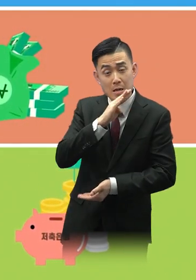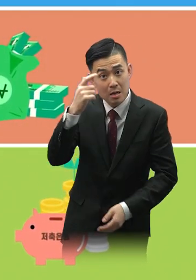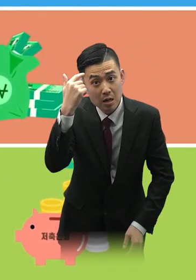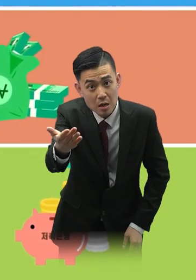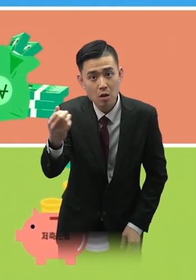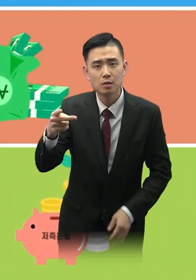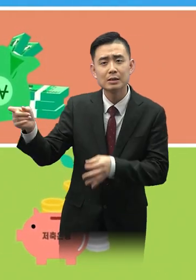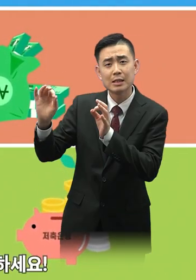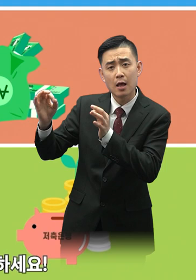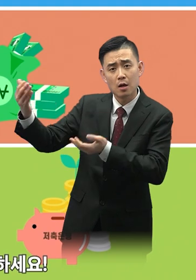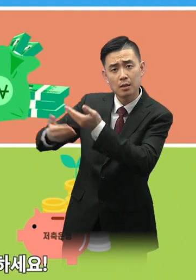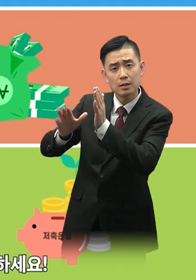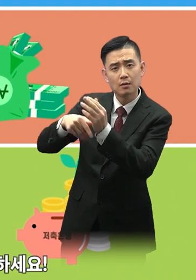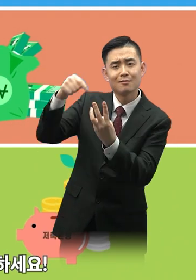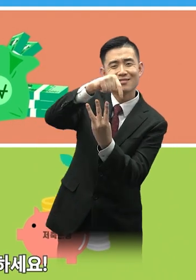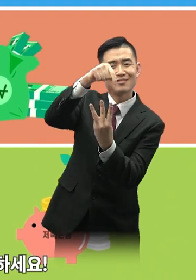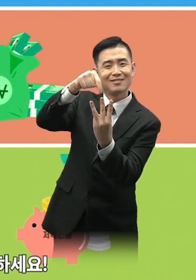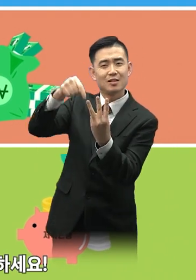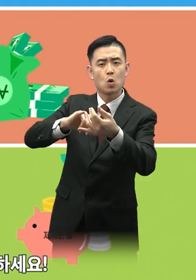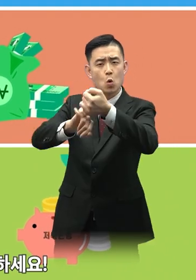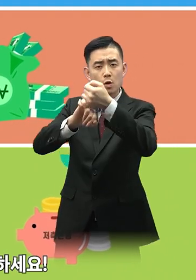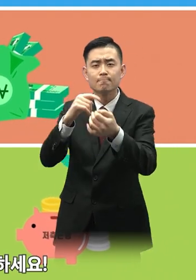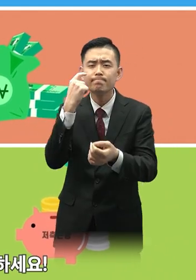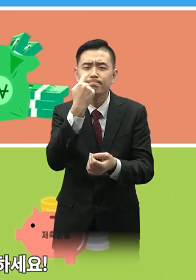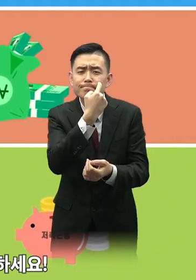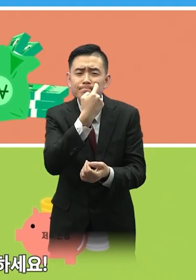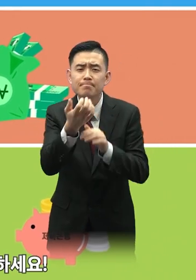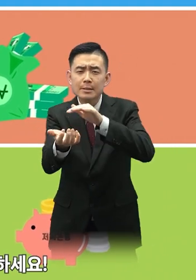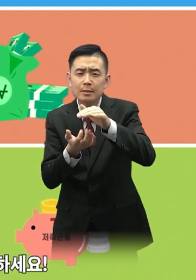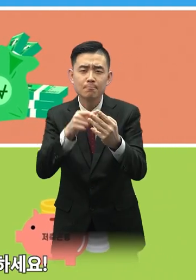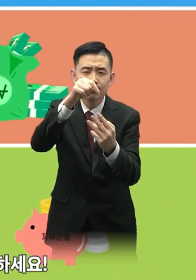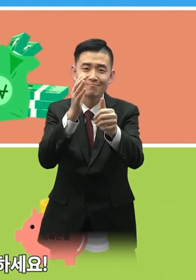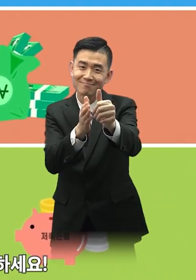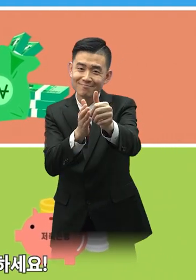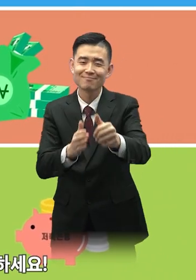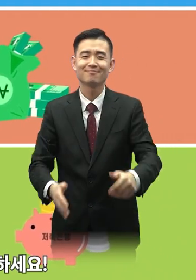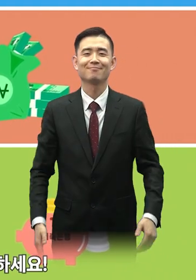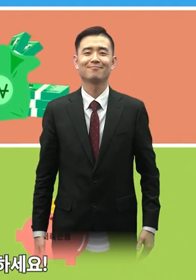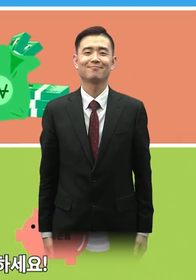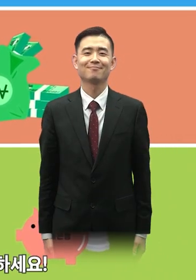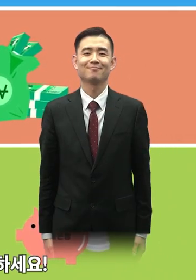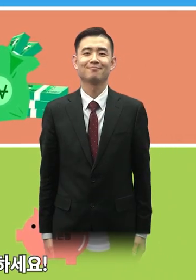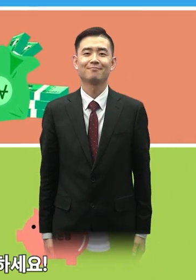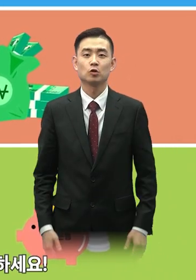거래인지 금융거래하실 땐 이 세 가지를 꼭 미리 확인하세요.